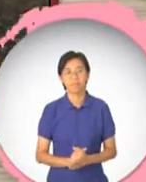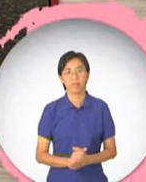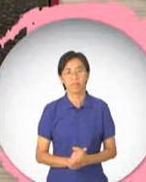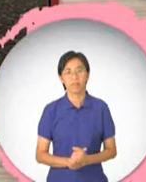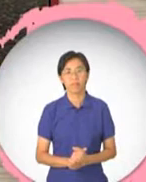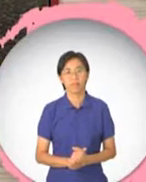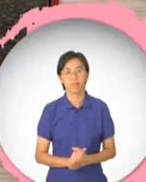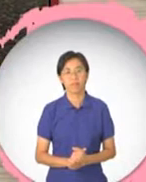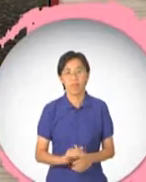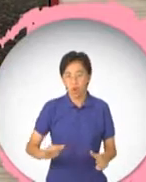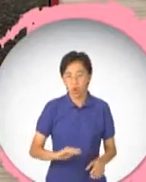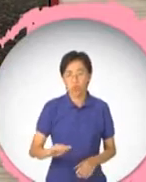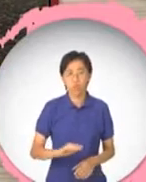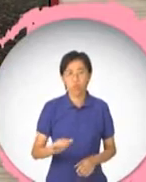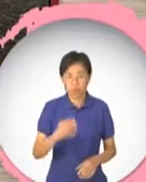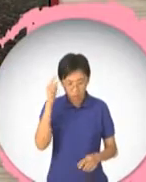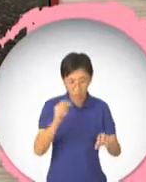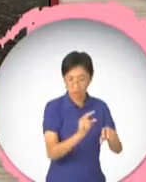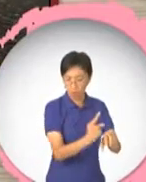เราจะเรียงตามลำดับนะคะ